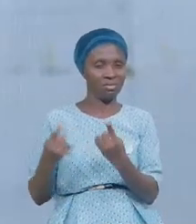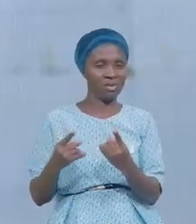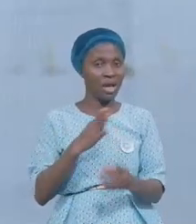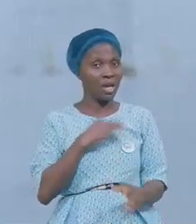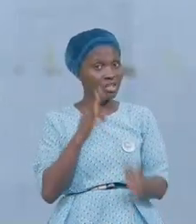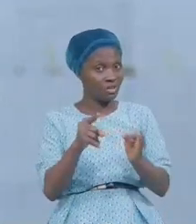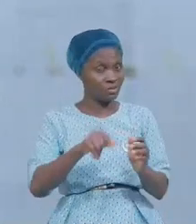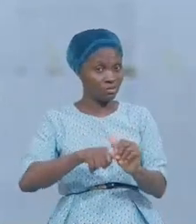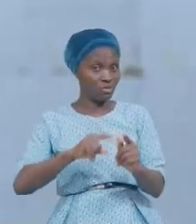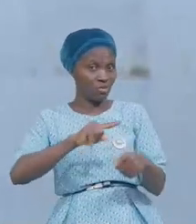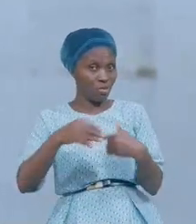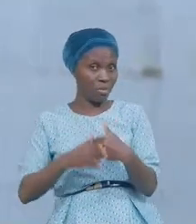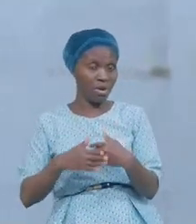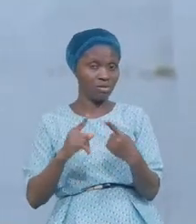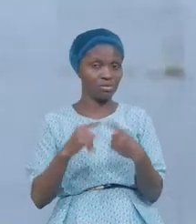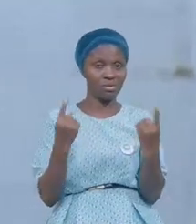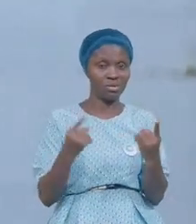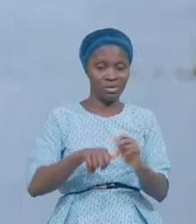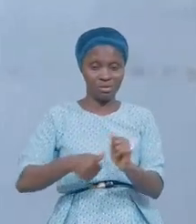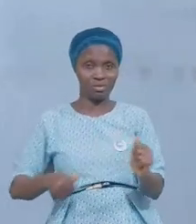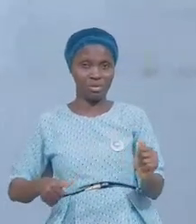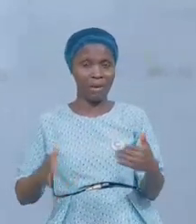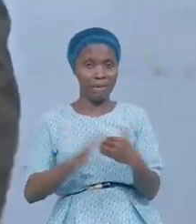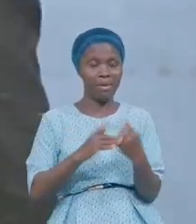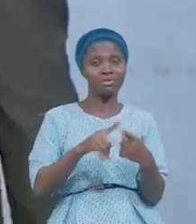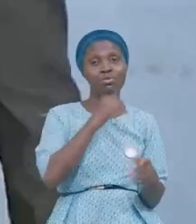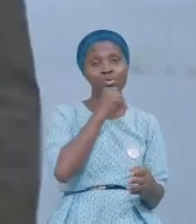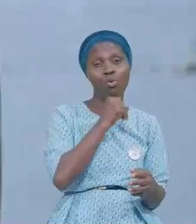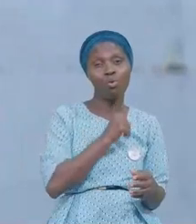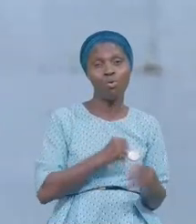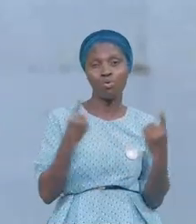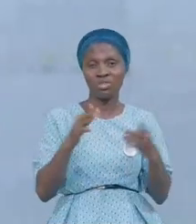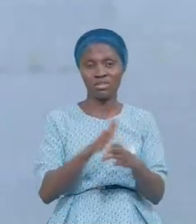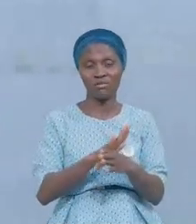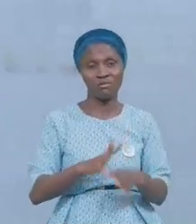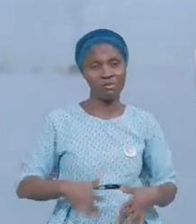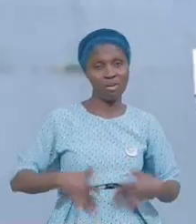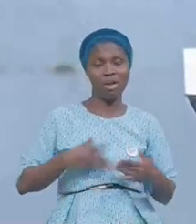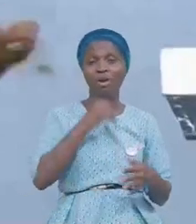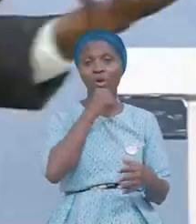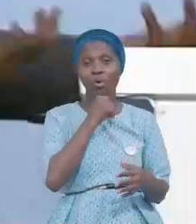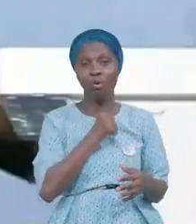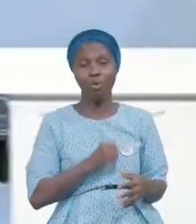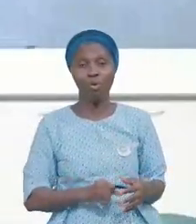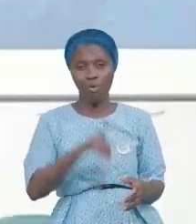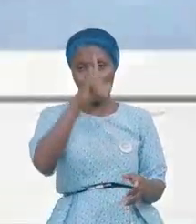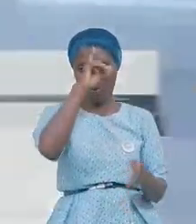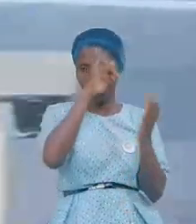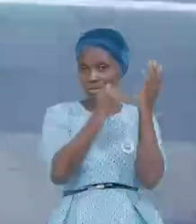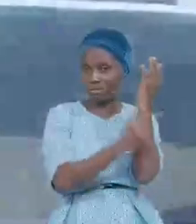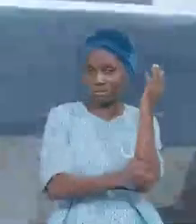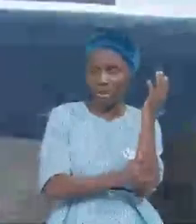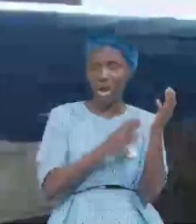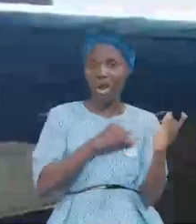du péché, tu te retires dans l'ancienne vie, tu te retires pour retourner dans l'ancienne